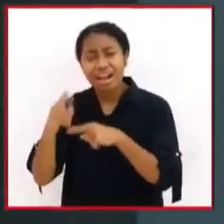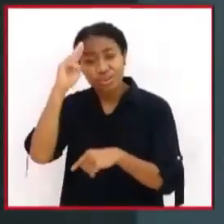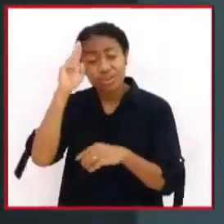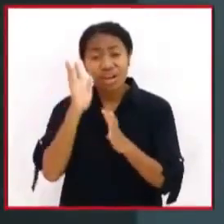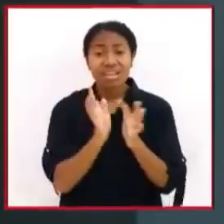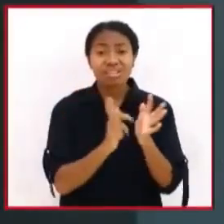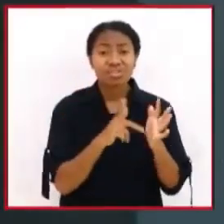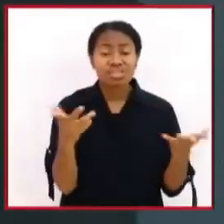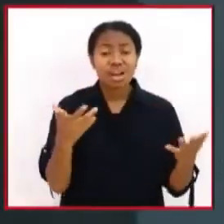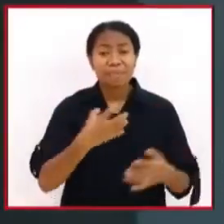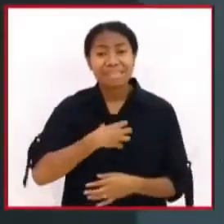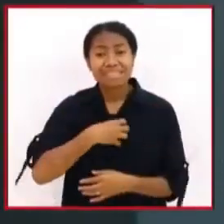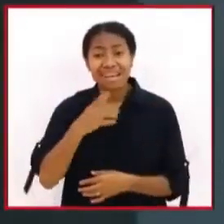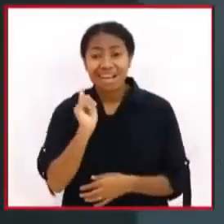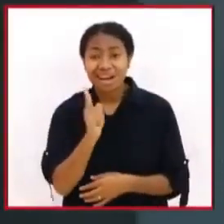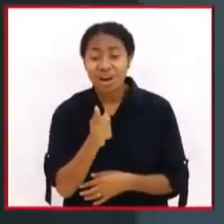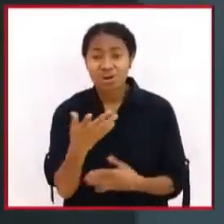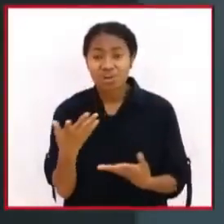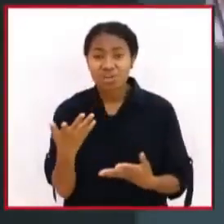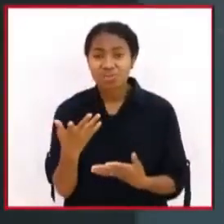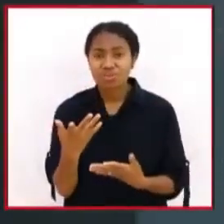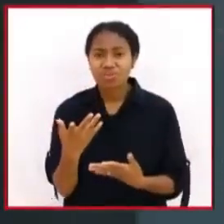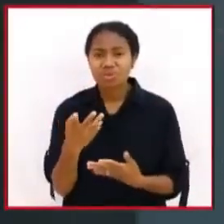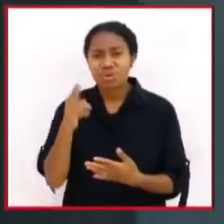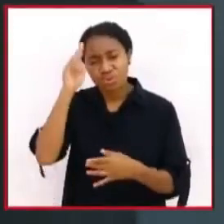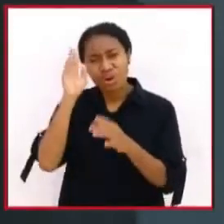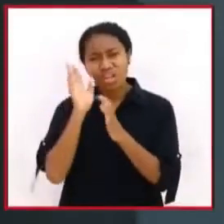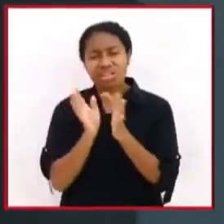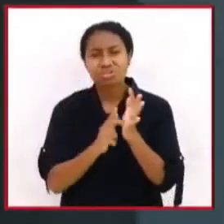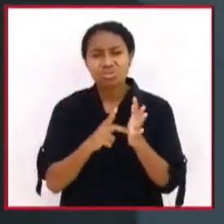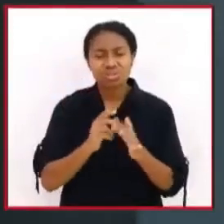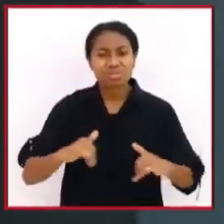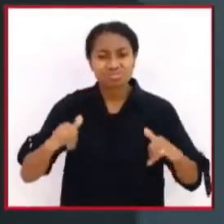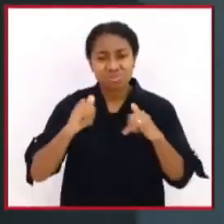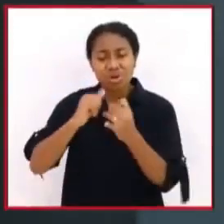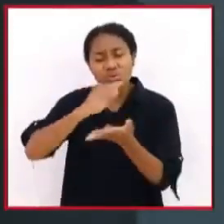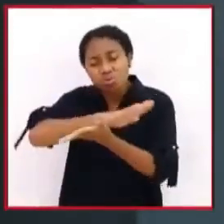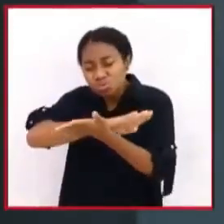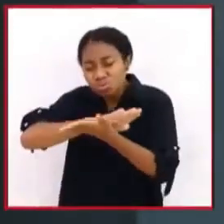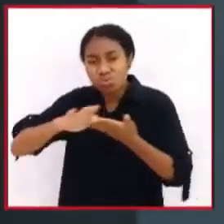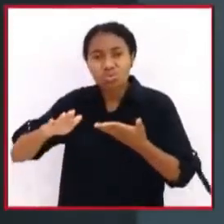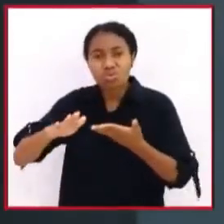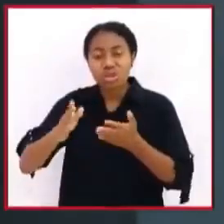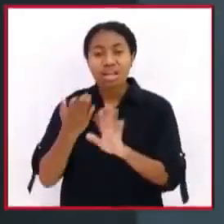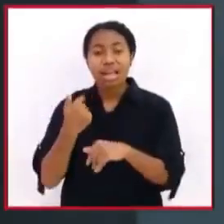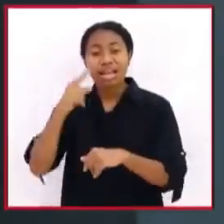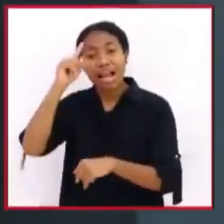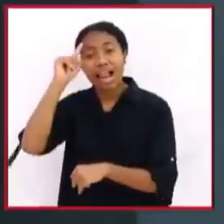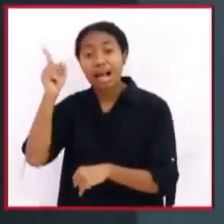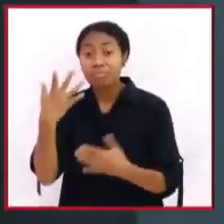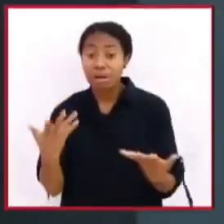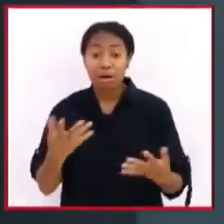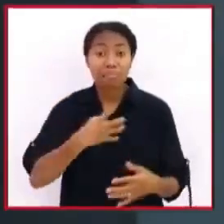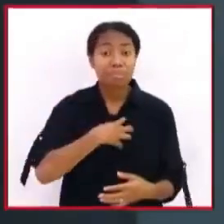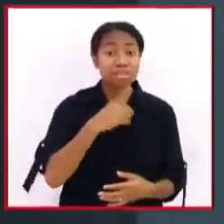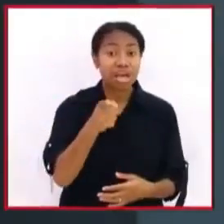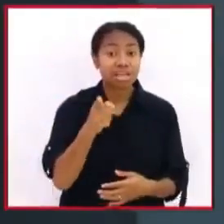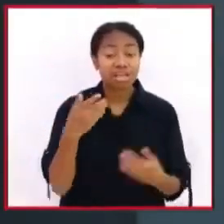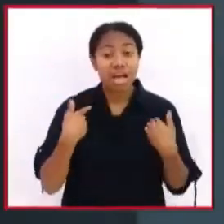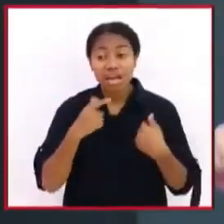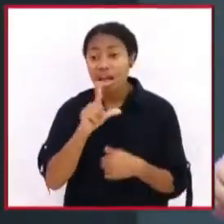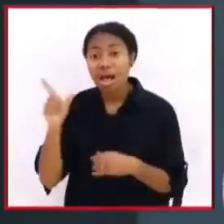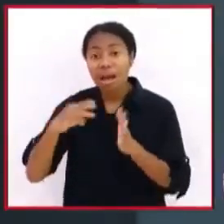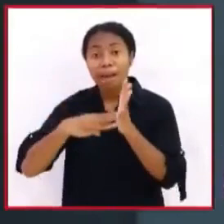mempercayai atau memberikan klien Yesus sebagai yang kudus dari Allah bahkan percaya dia adalah